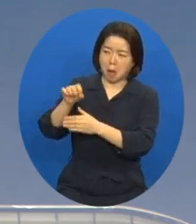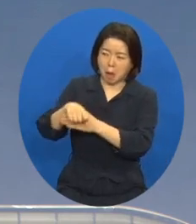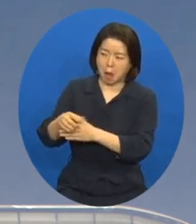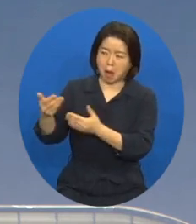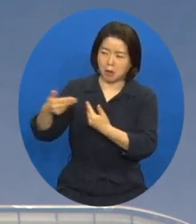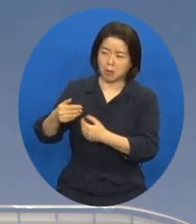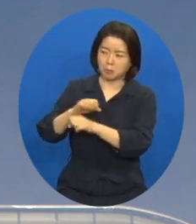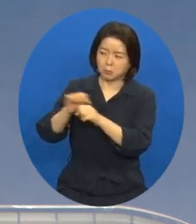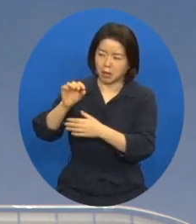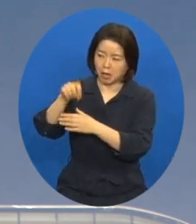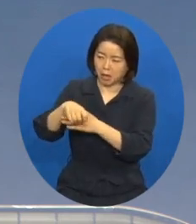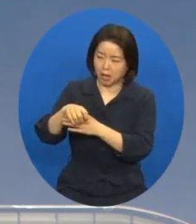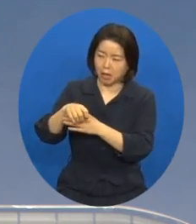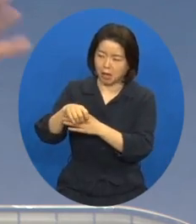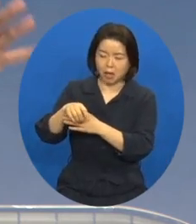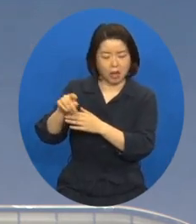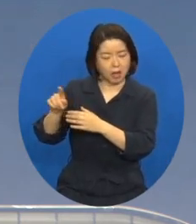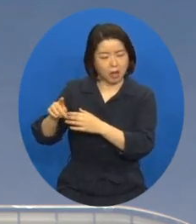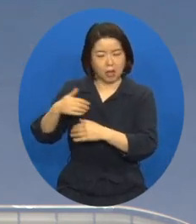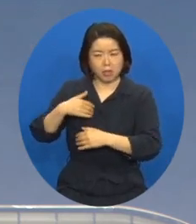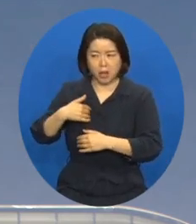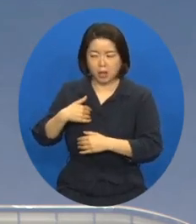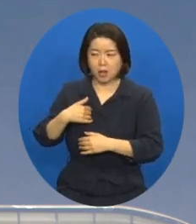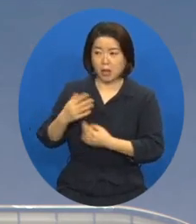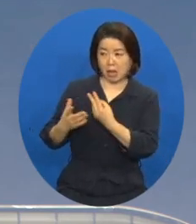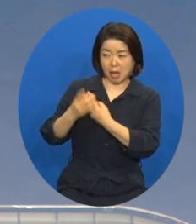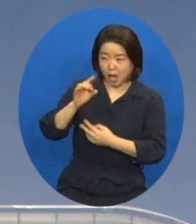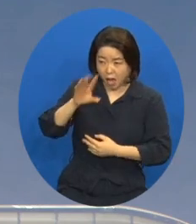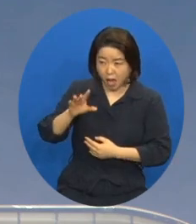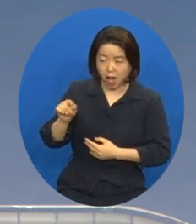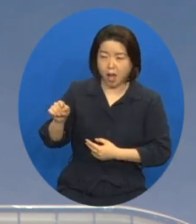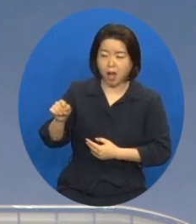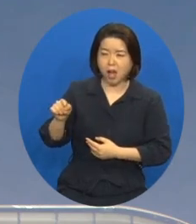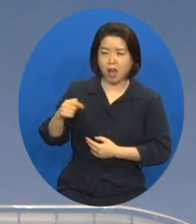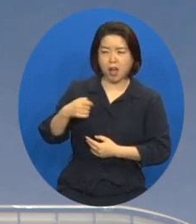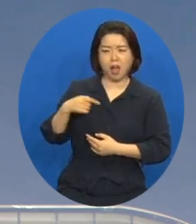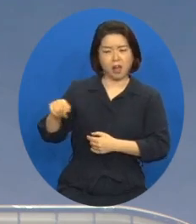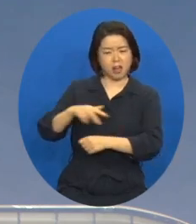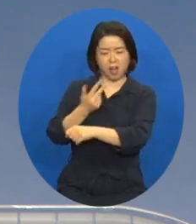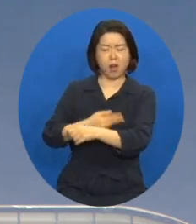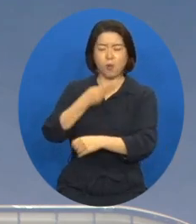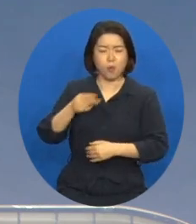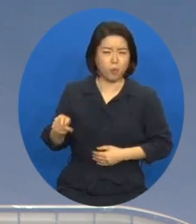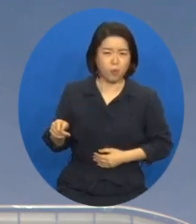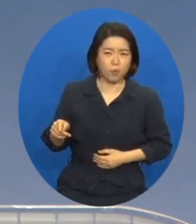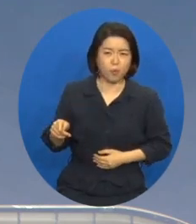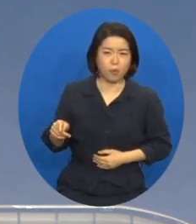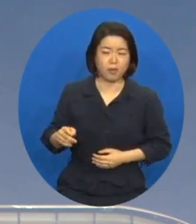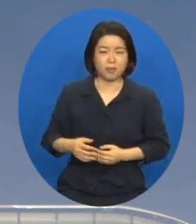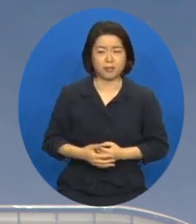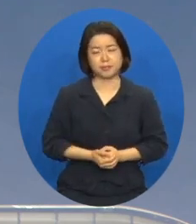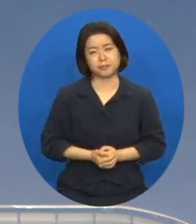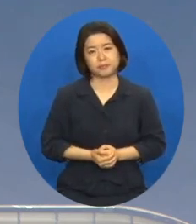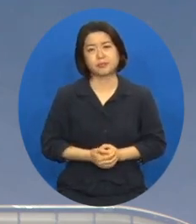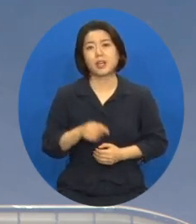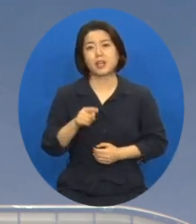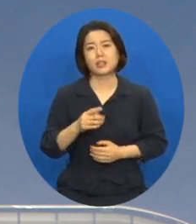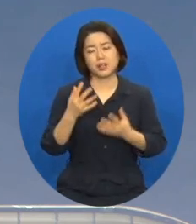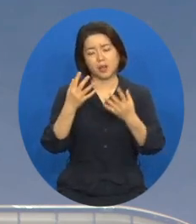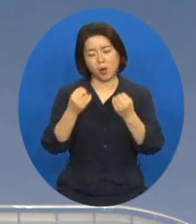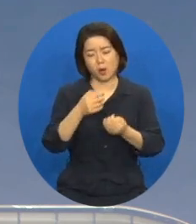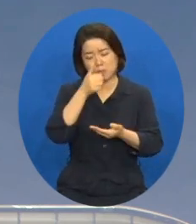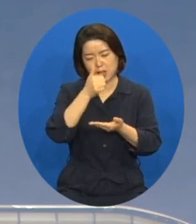사람은 용납이 안 돼, 저 사람은 하나 될 수 없어, 그럴 수 있겠냐 말이에요. 그게